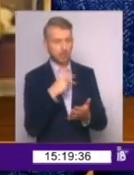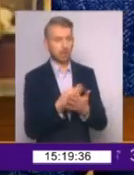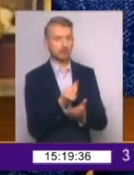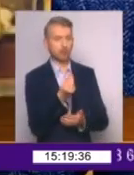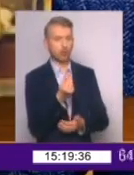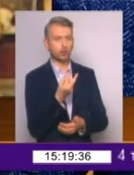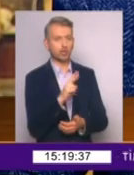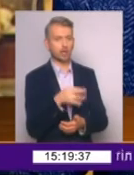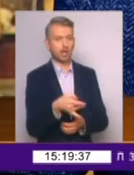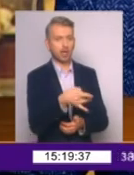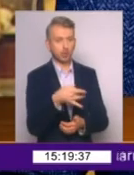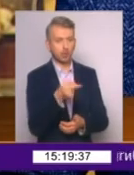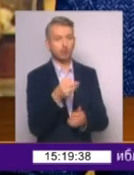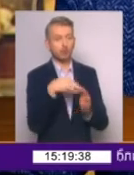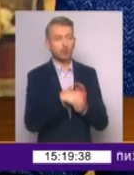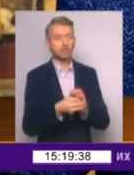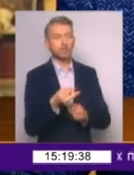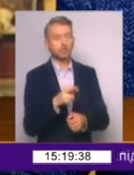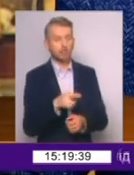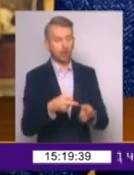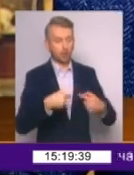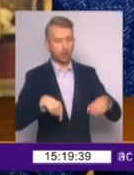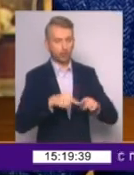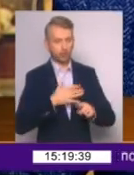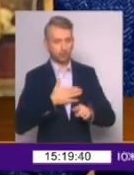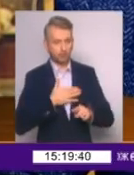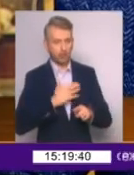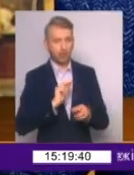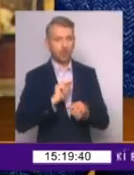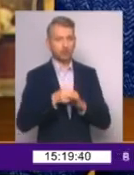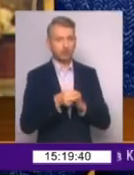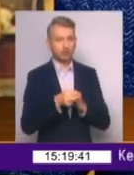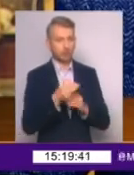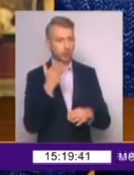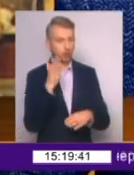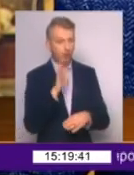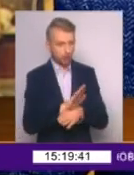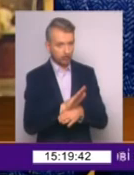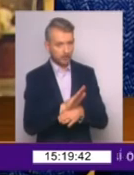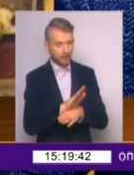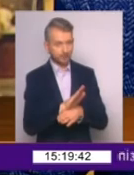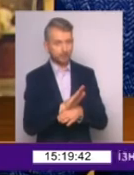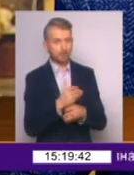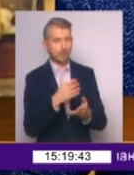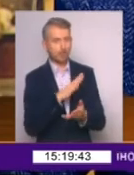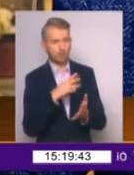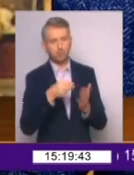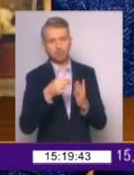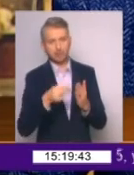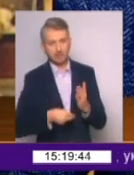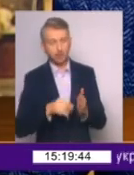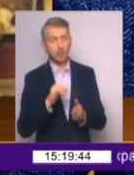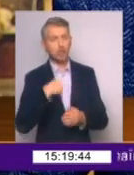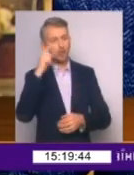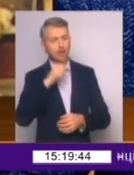для району, в тому числі і для округу, через відповідне розпорядження, яке вийшло, було підписано. Я знаю,